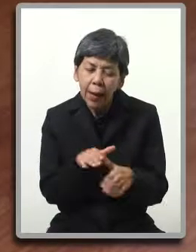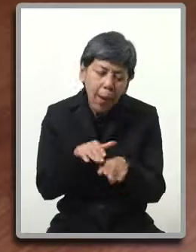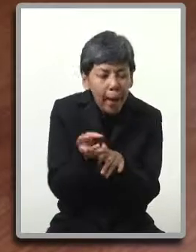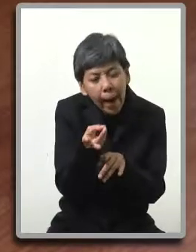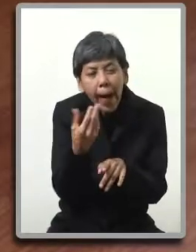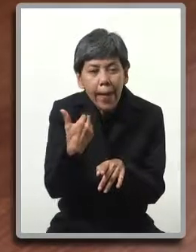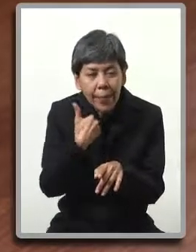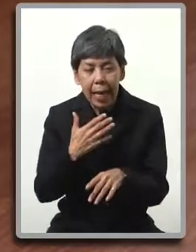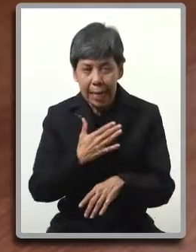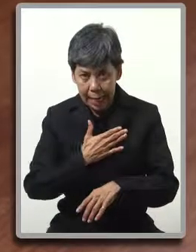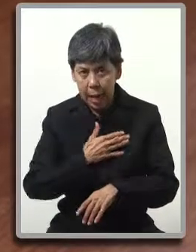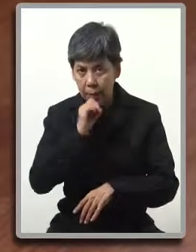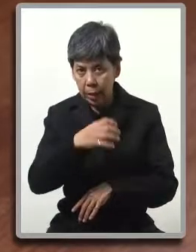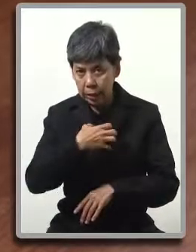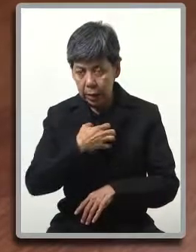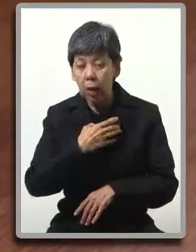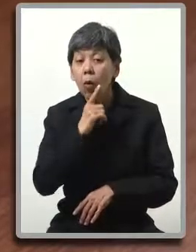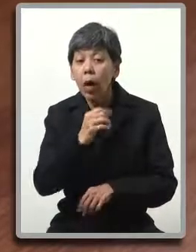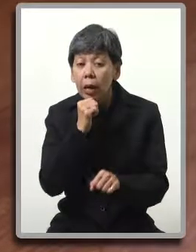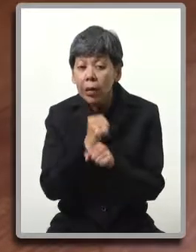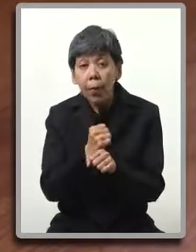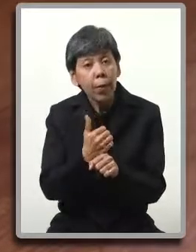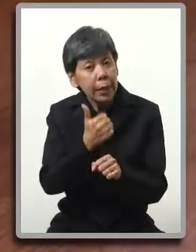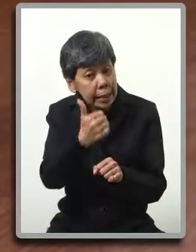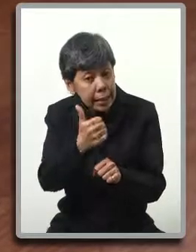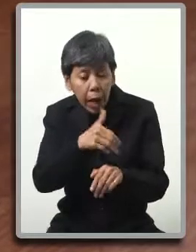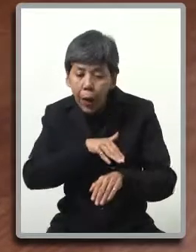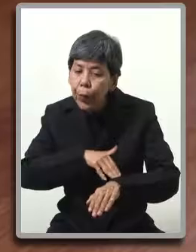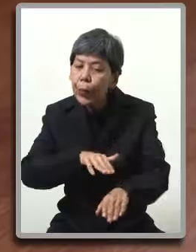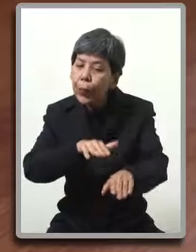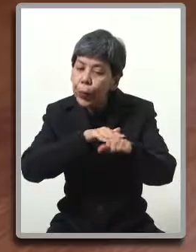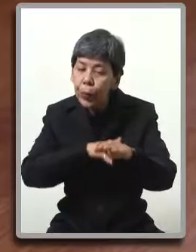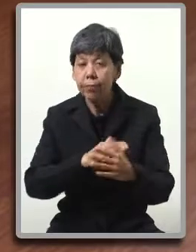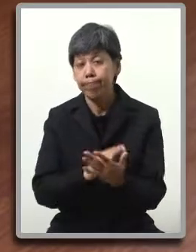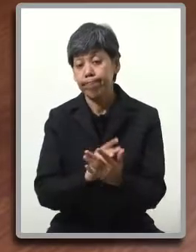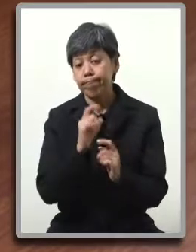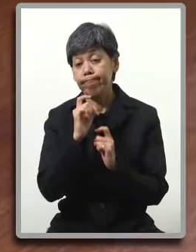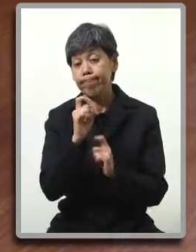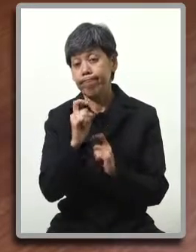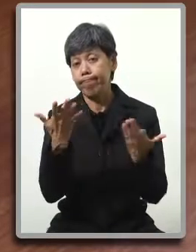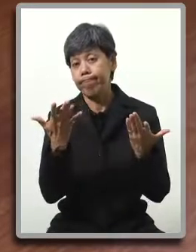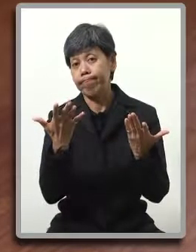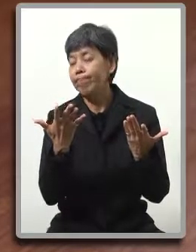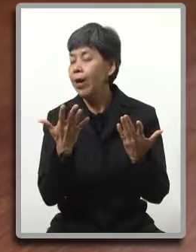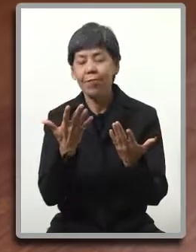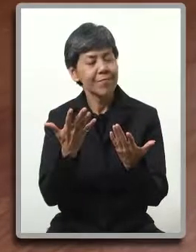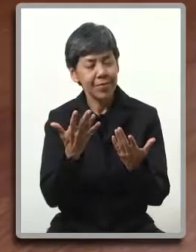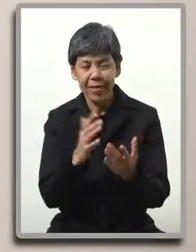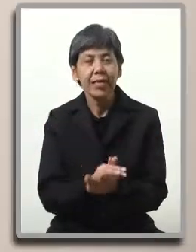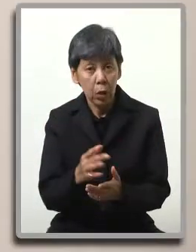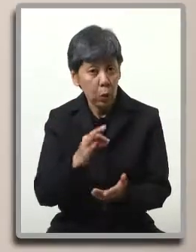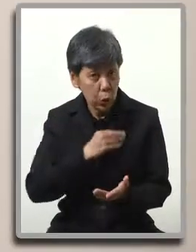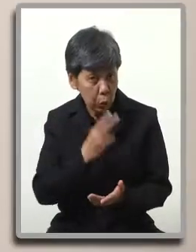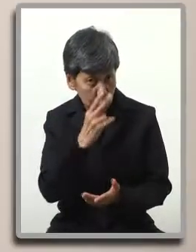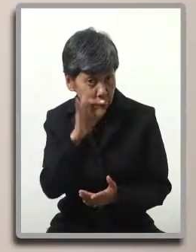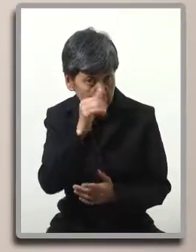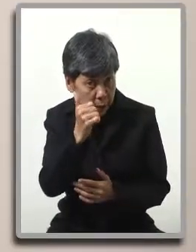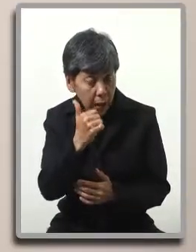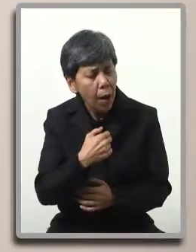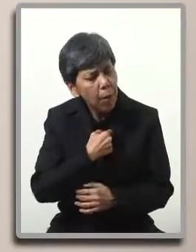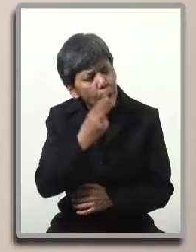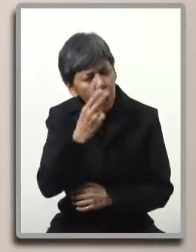ตุแต่ผมกำลังบอกว่าถ้าคุณทำดีแล้วความอุบัติเหตุที่ยากที่รุนแรงก็จะน้อยลง ตอนนี้พึงพอใจยังครับสายแปด คืออย่าง